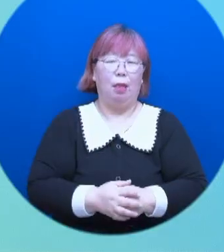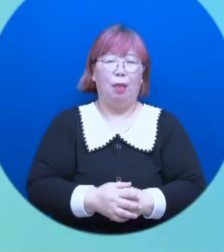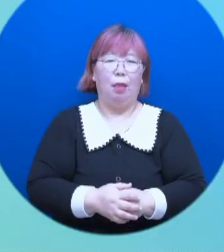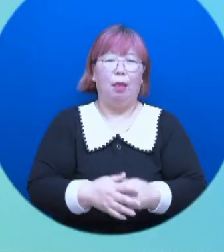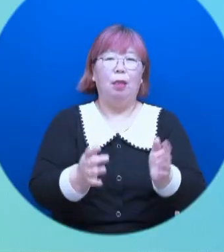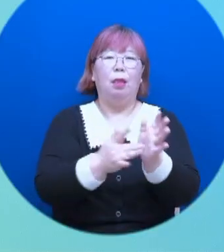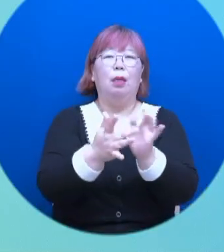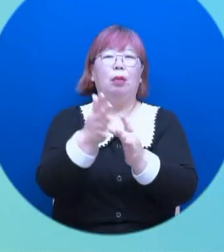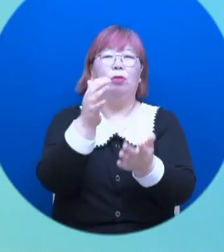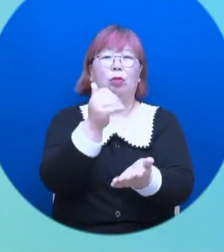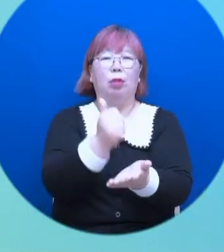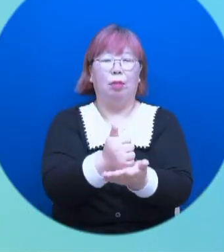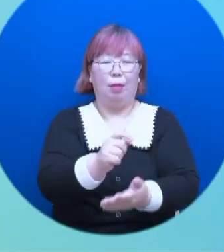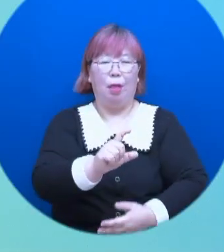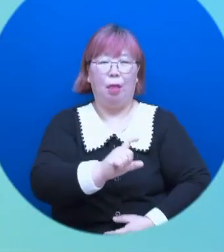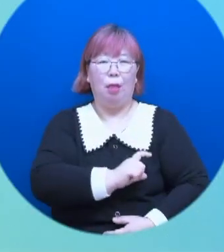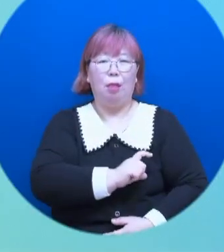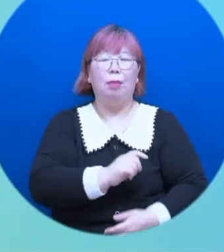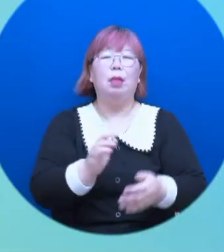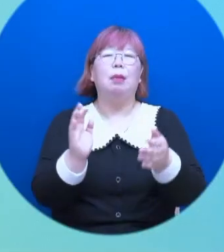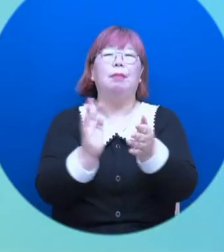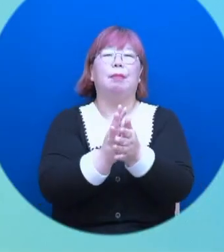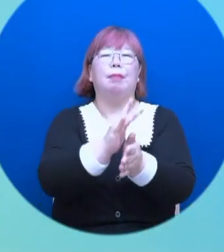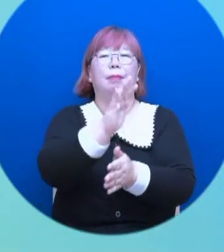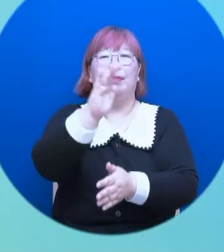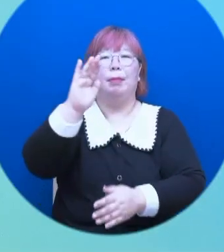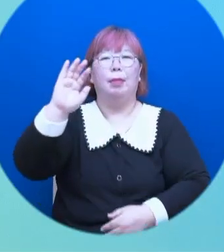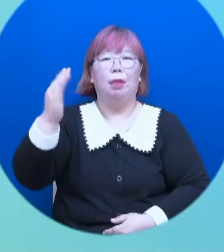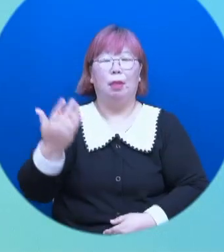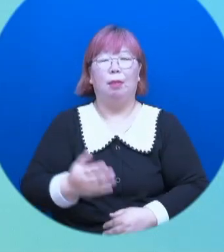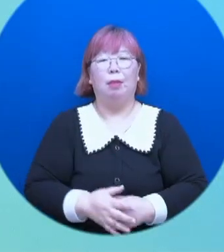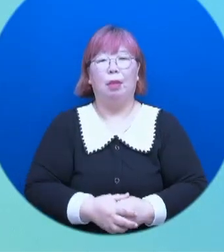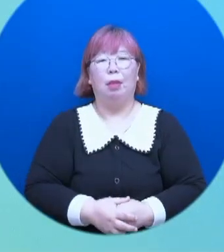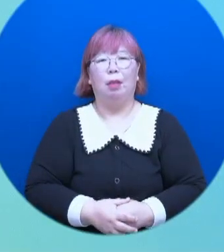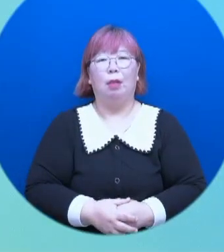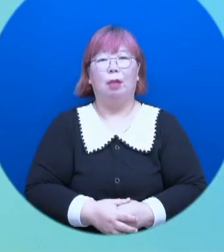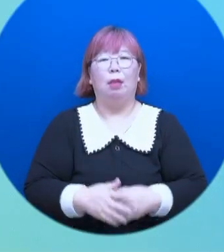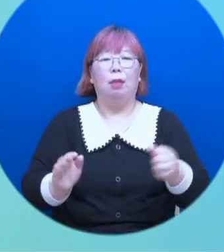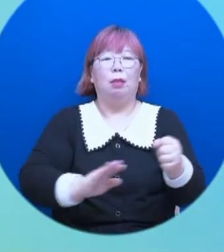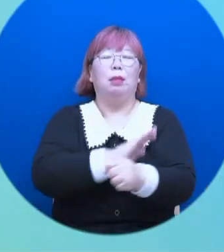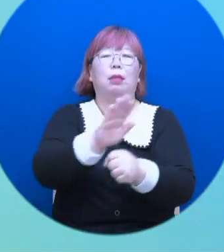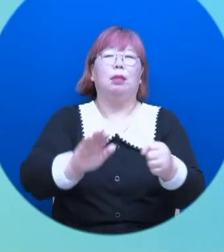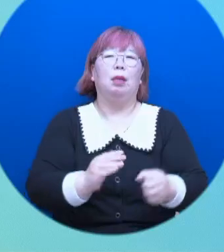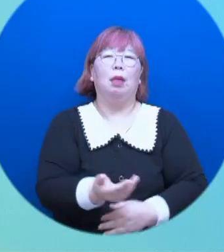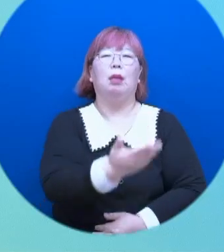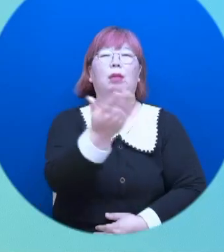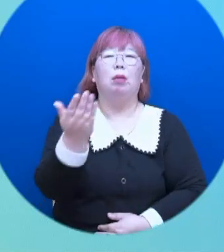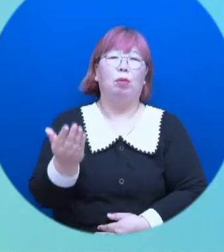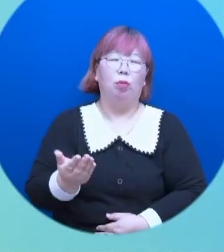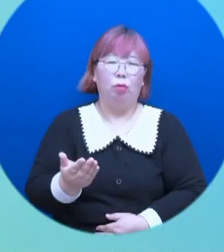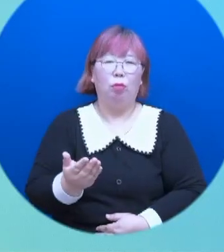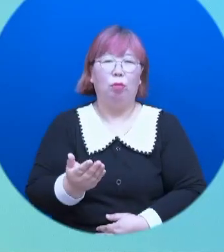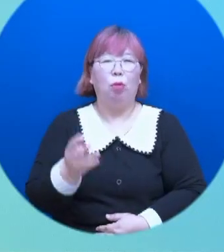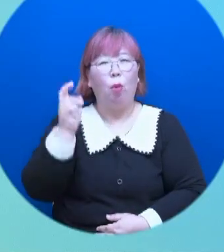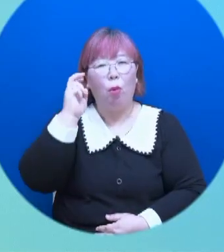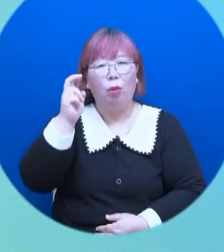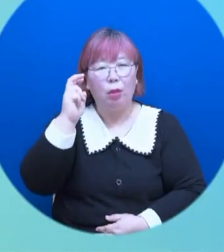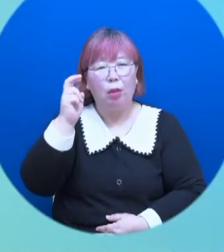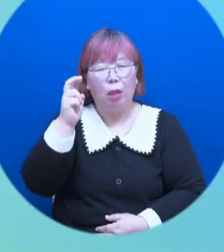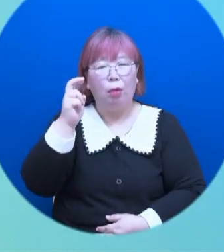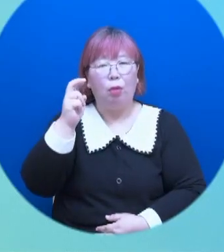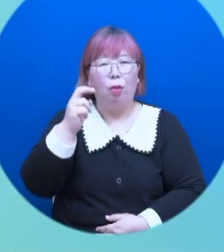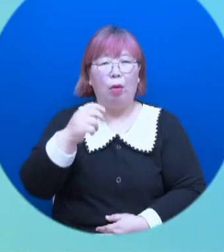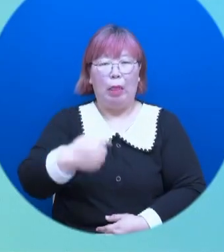예수님의 이름이 빛나게 됩니다. 사랑하는 여러분, 혹시라도